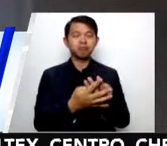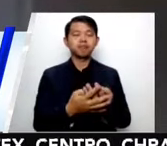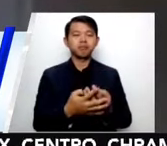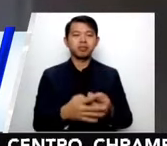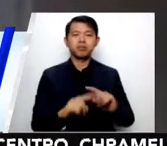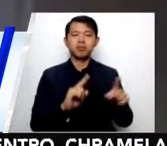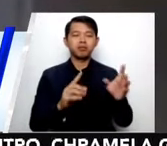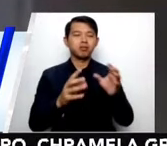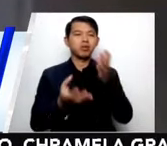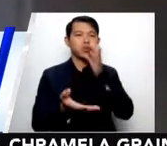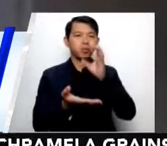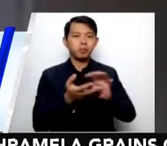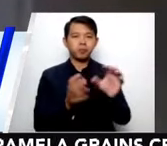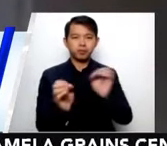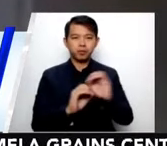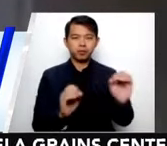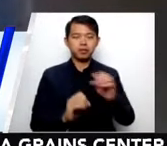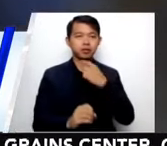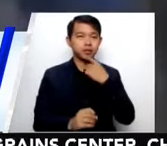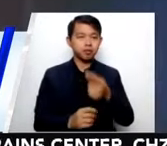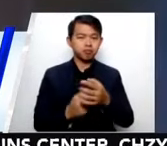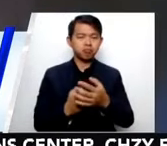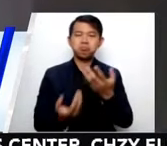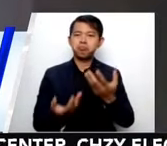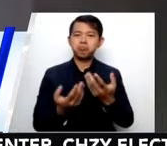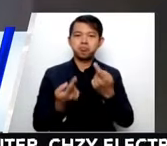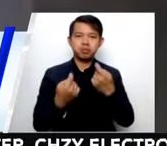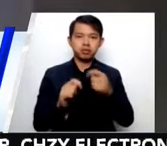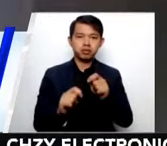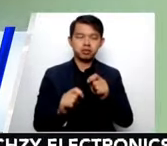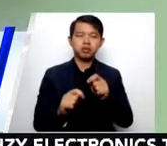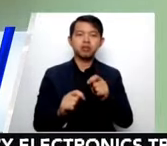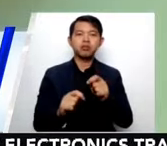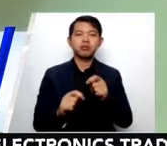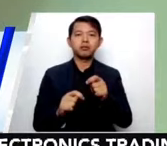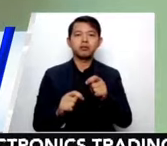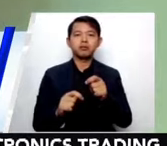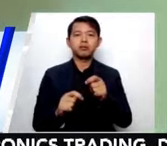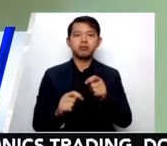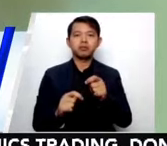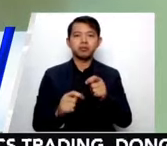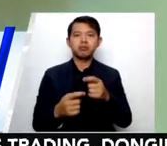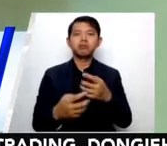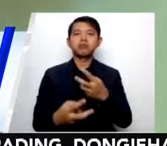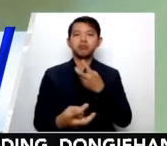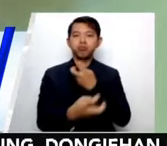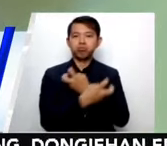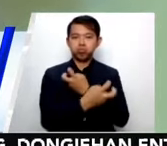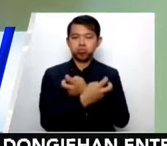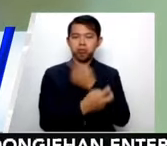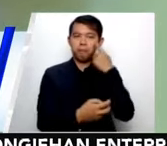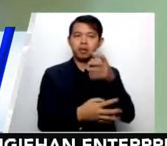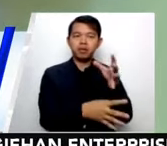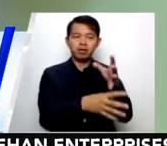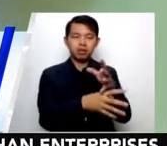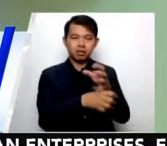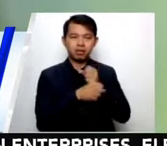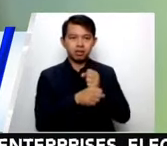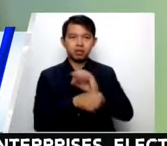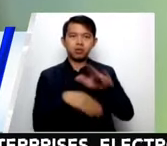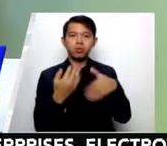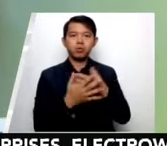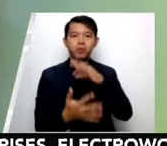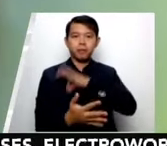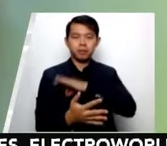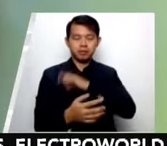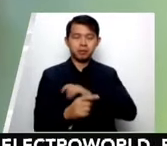tinangka siyang lasunin ang kanyang may bahay para makuha ang lahat ng kanyang benepisyo sa militar sumasailalim na sa divorce ang mag-asawa na may